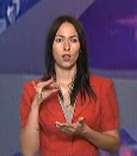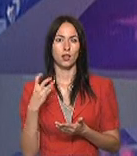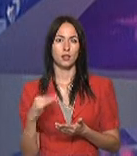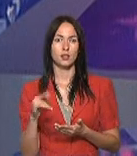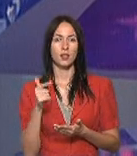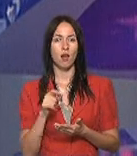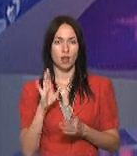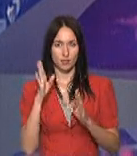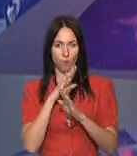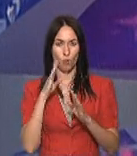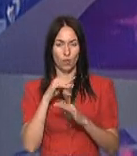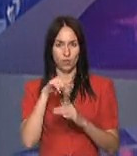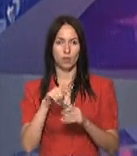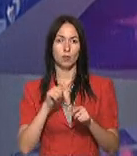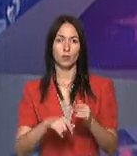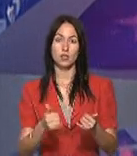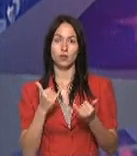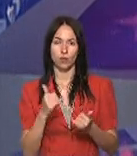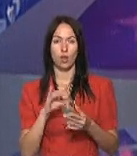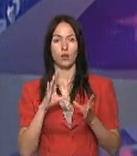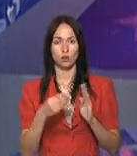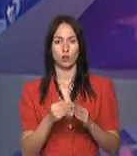провели сьогодні. Результати оголосять пізніше.